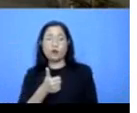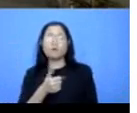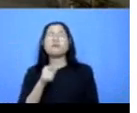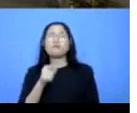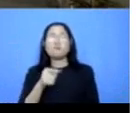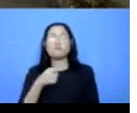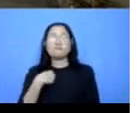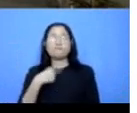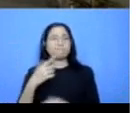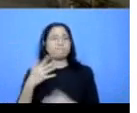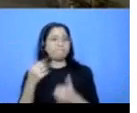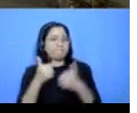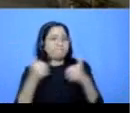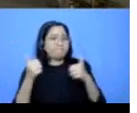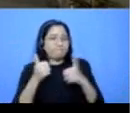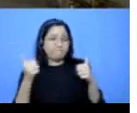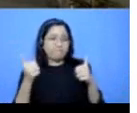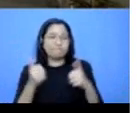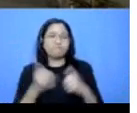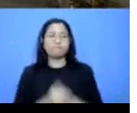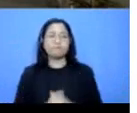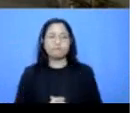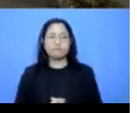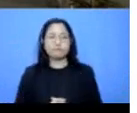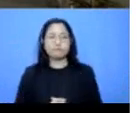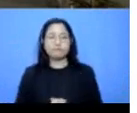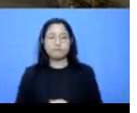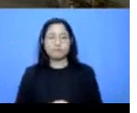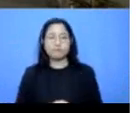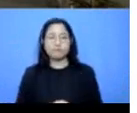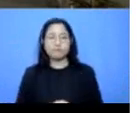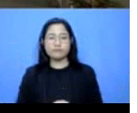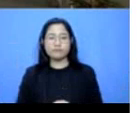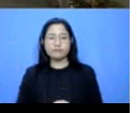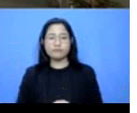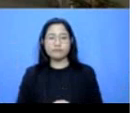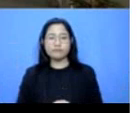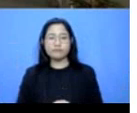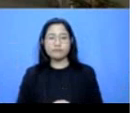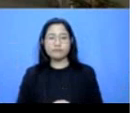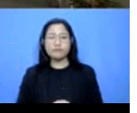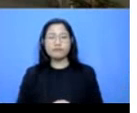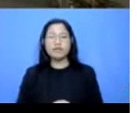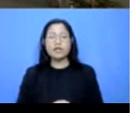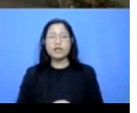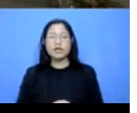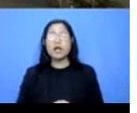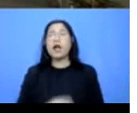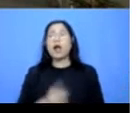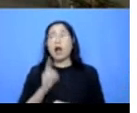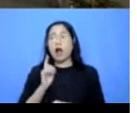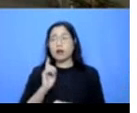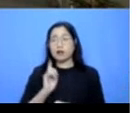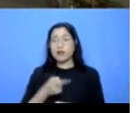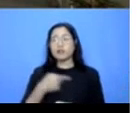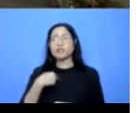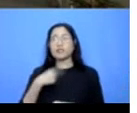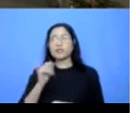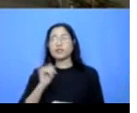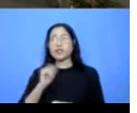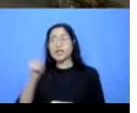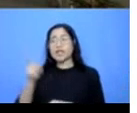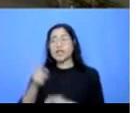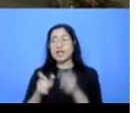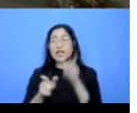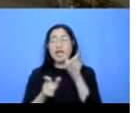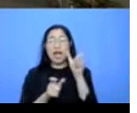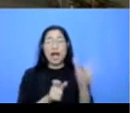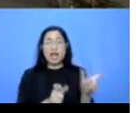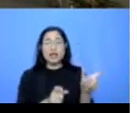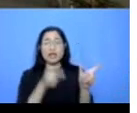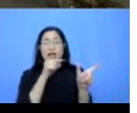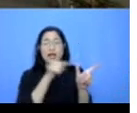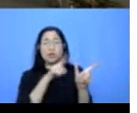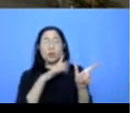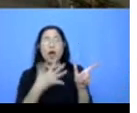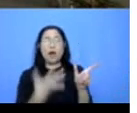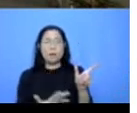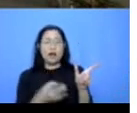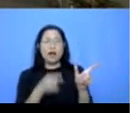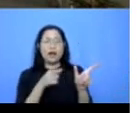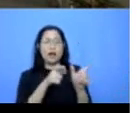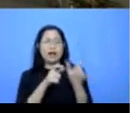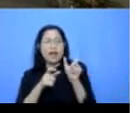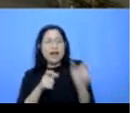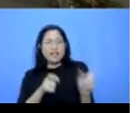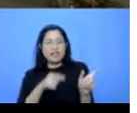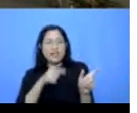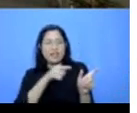pertanyaannya. Pertanyaan ada sebuah kata yang silahkan dilengkapi. Apakah kata ini Kata ini sangat bermakna karena sering sekali saya